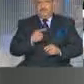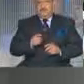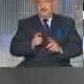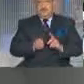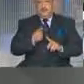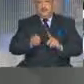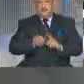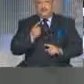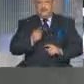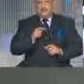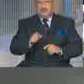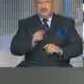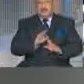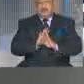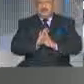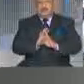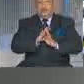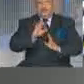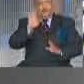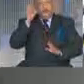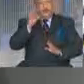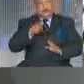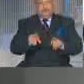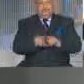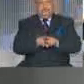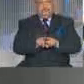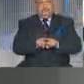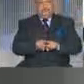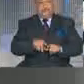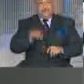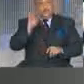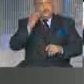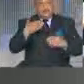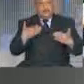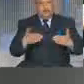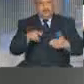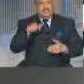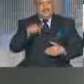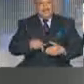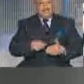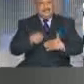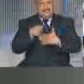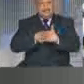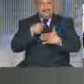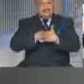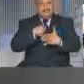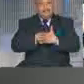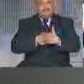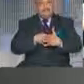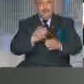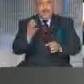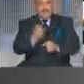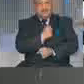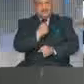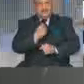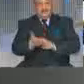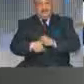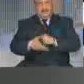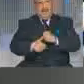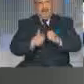دولار لكل مشروع. فكرة هذه المشاريع تنبني على استنساخ المشاريع الناجحة التي دعمتها منظمة الزراعة والأغذية.